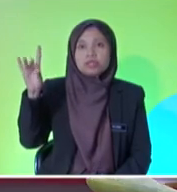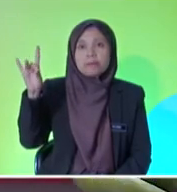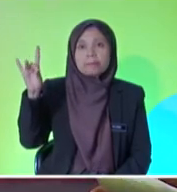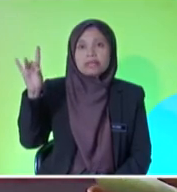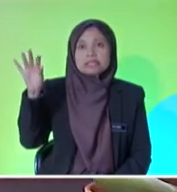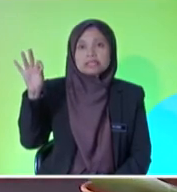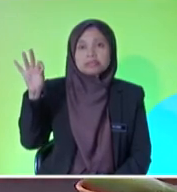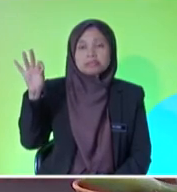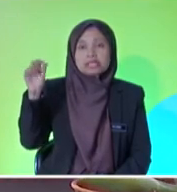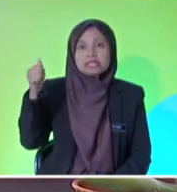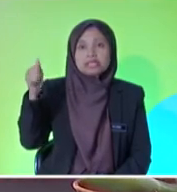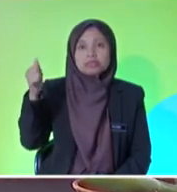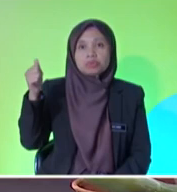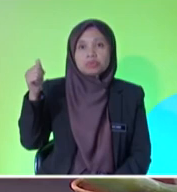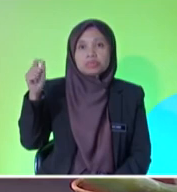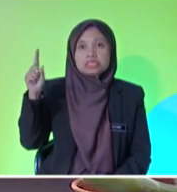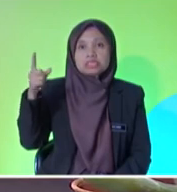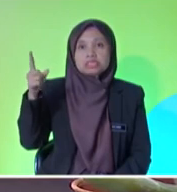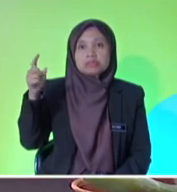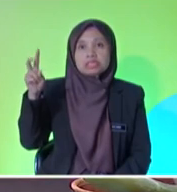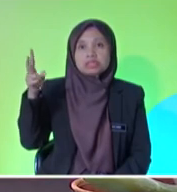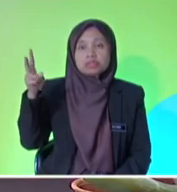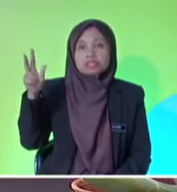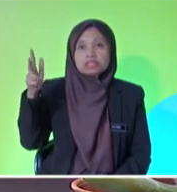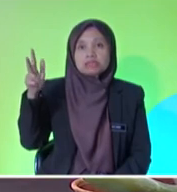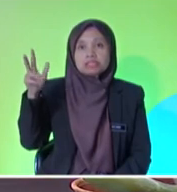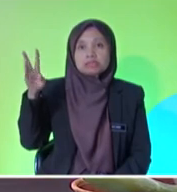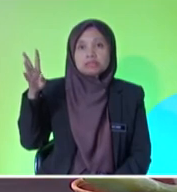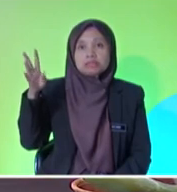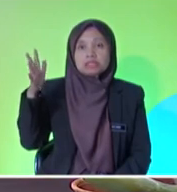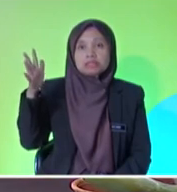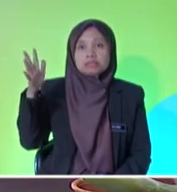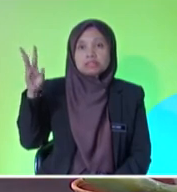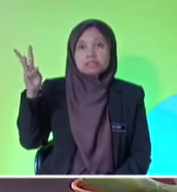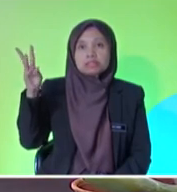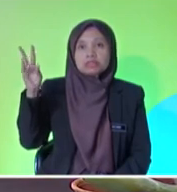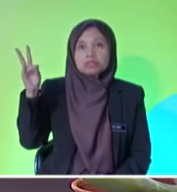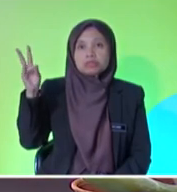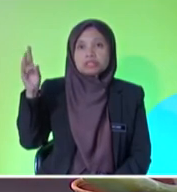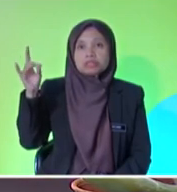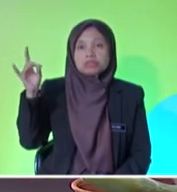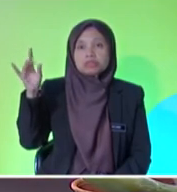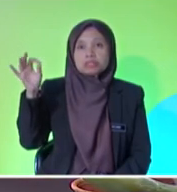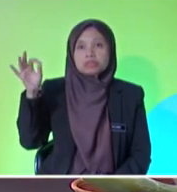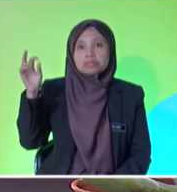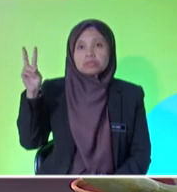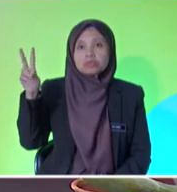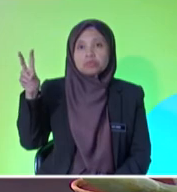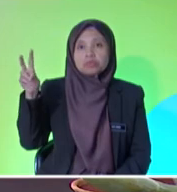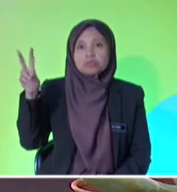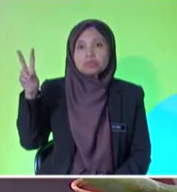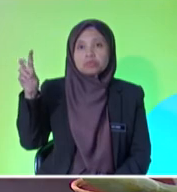123456789 10 11 12 13 14 15 16 17 18 19 20 21 20